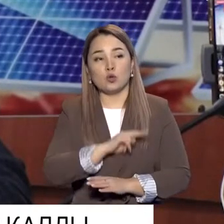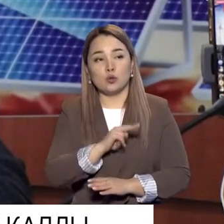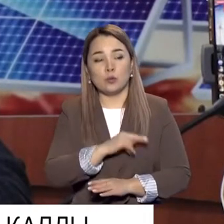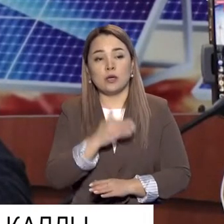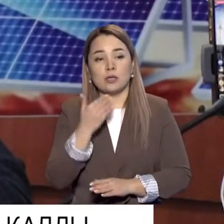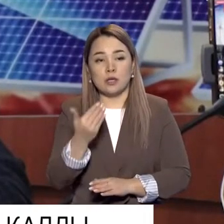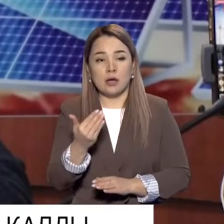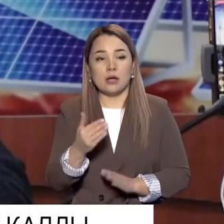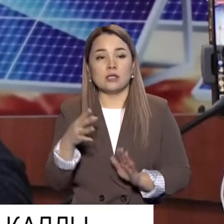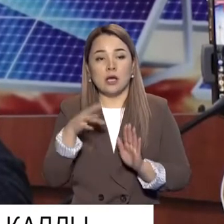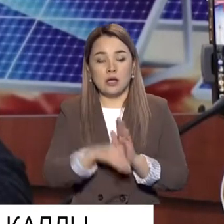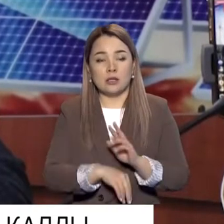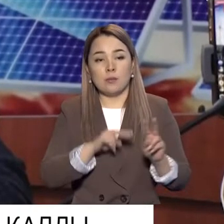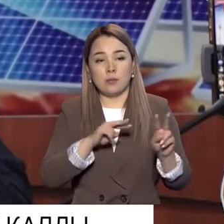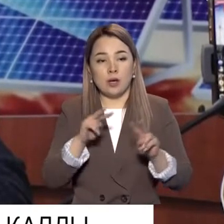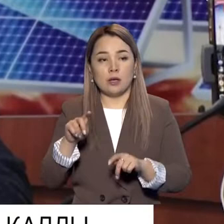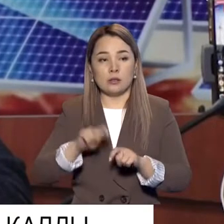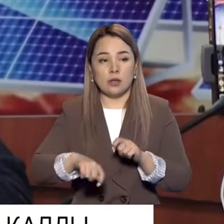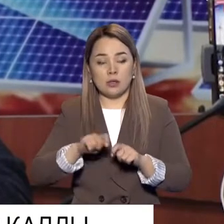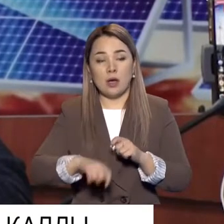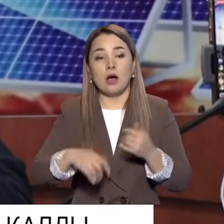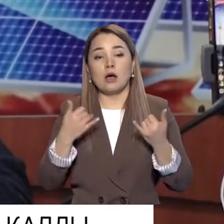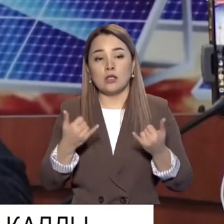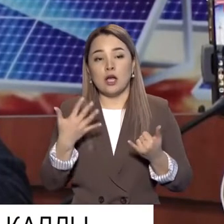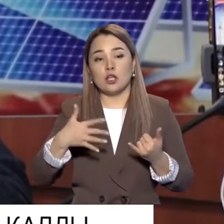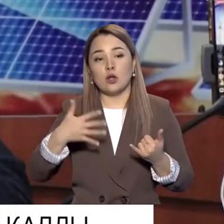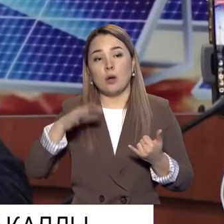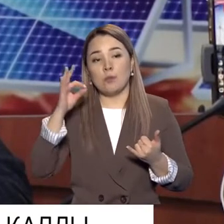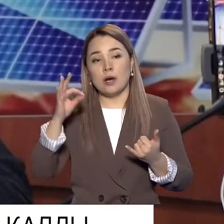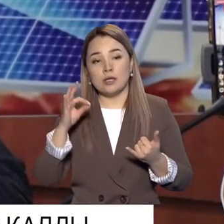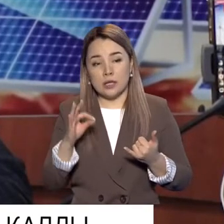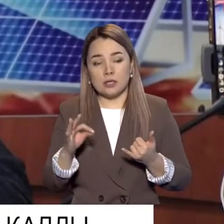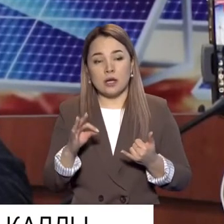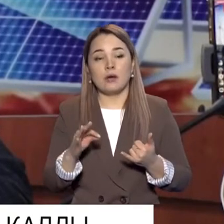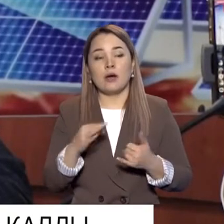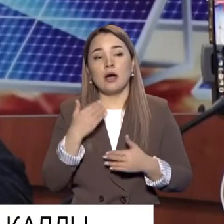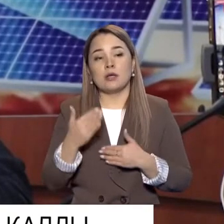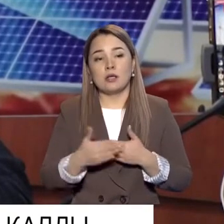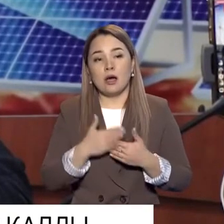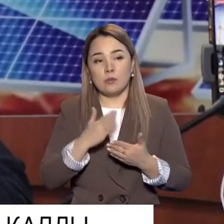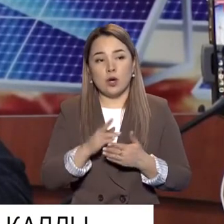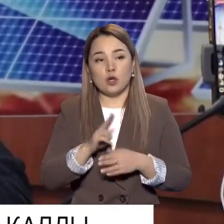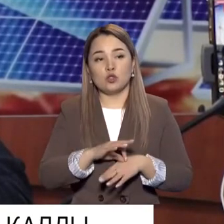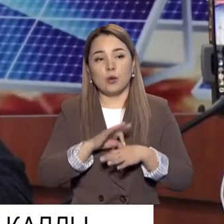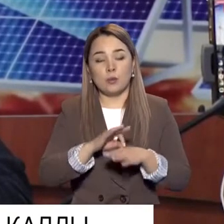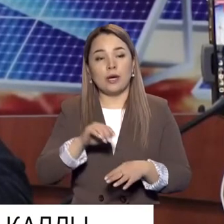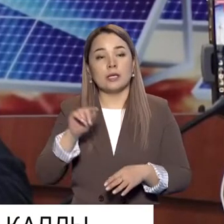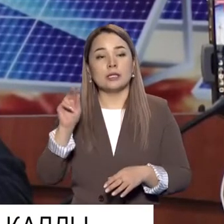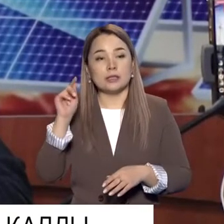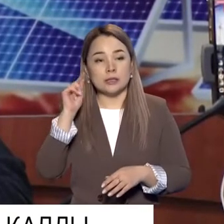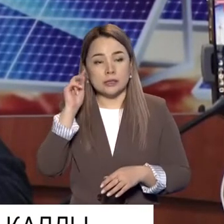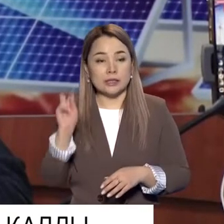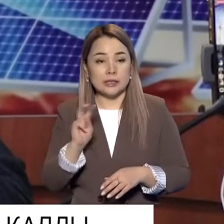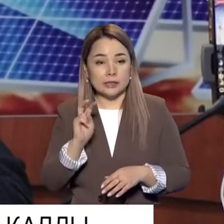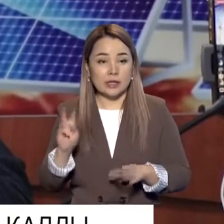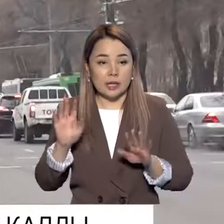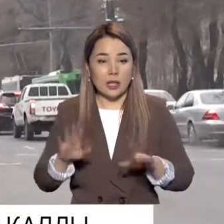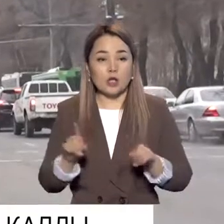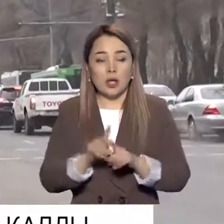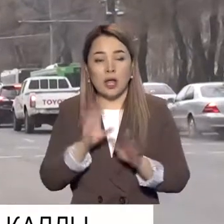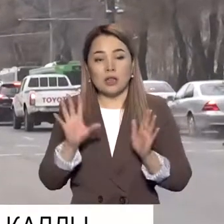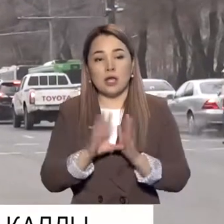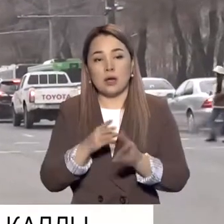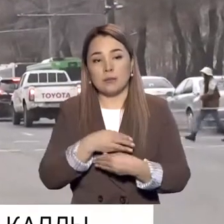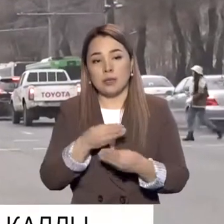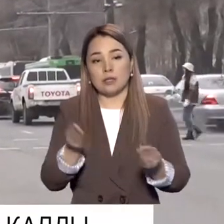жұмыстарымыздың бары жұмсалып жатады. Азыркы моментте 50%-тан ашык биздин жарандарыбызды Кыргызстан боюнча электроэнергия берилди.